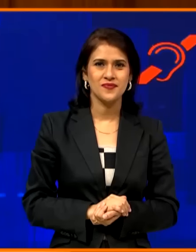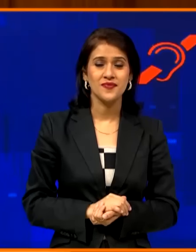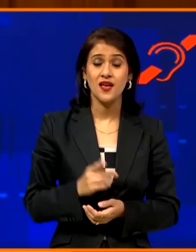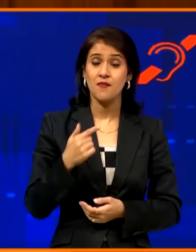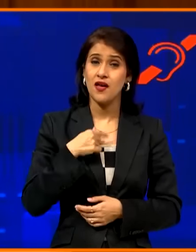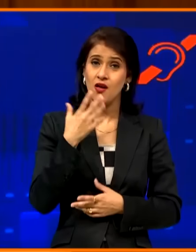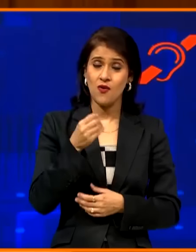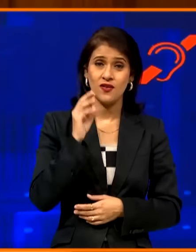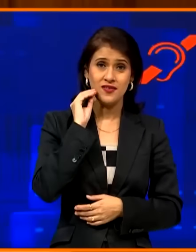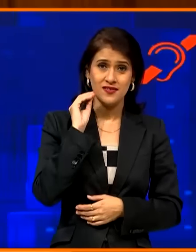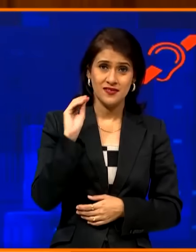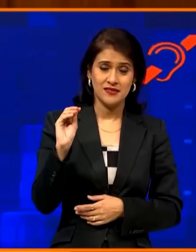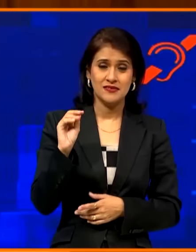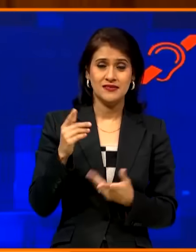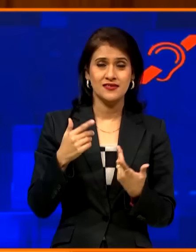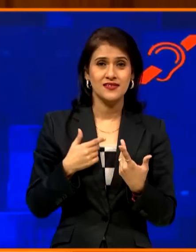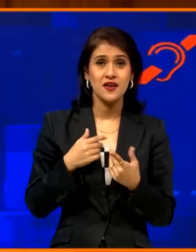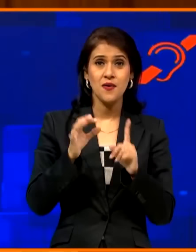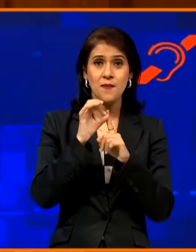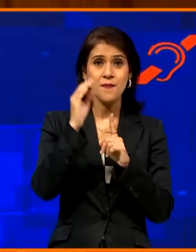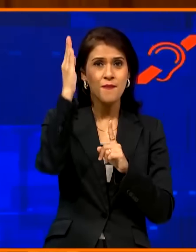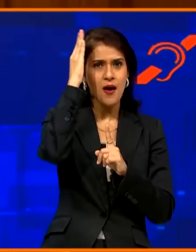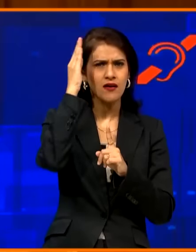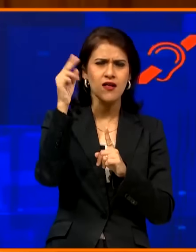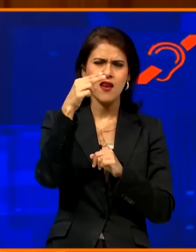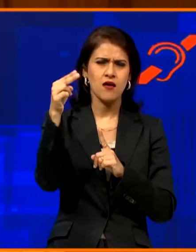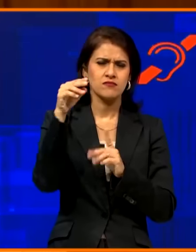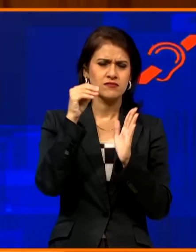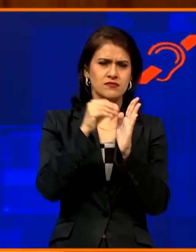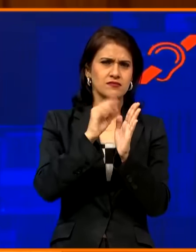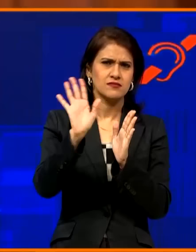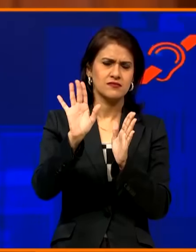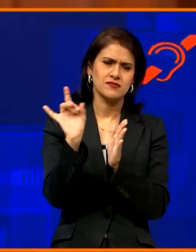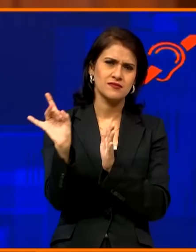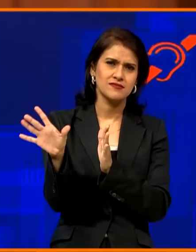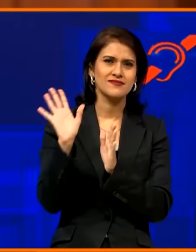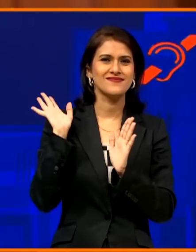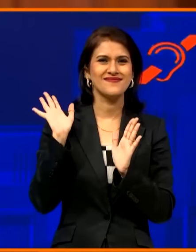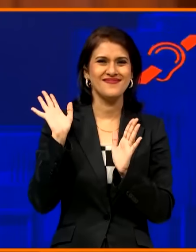आपसे भी कि पाकिस्तान का तो जिक्र ही ना किया